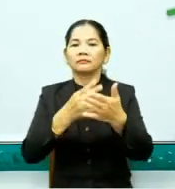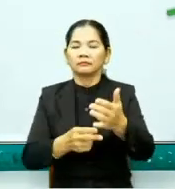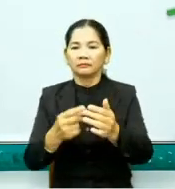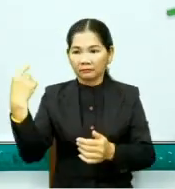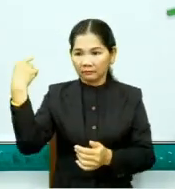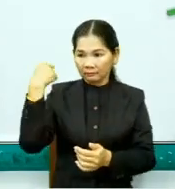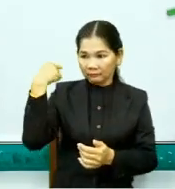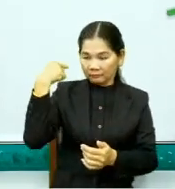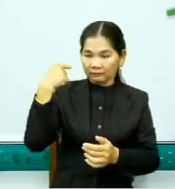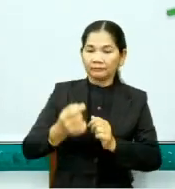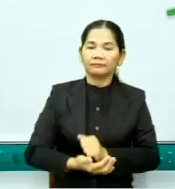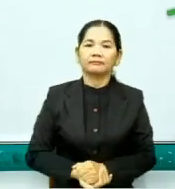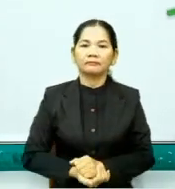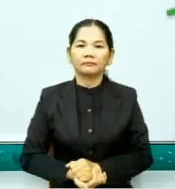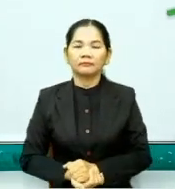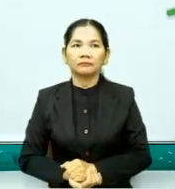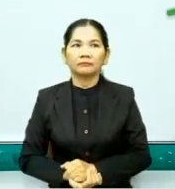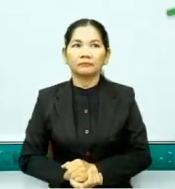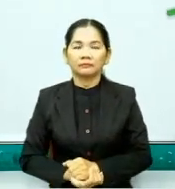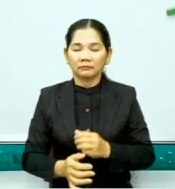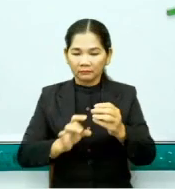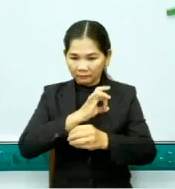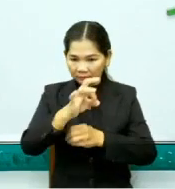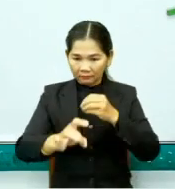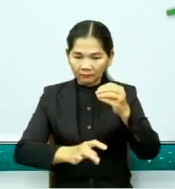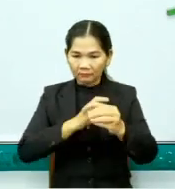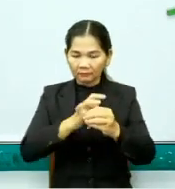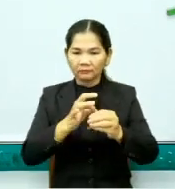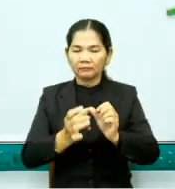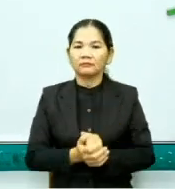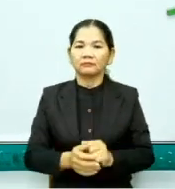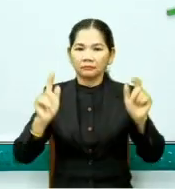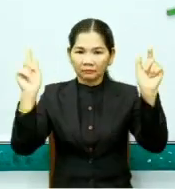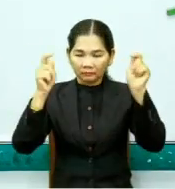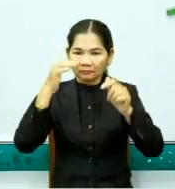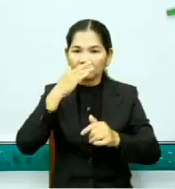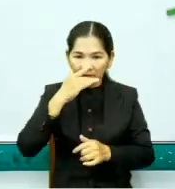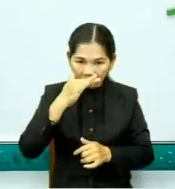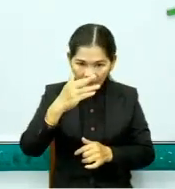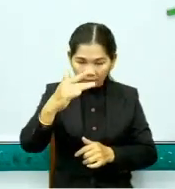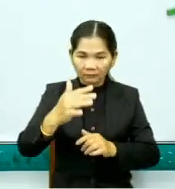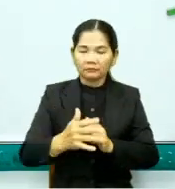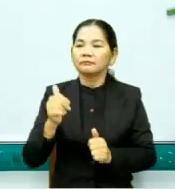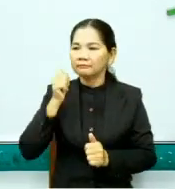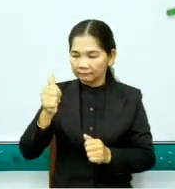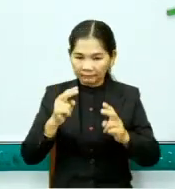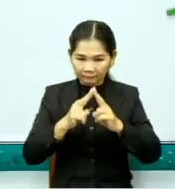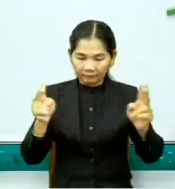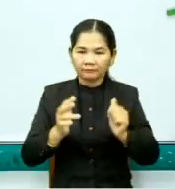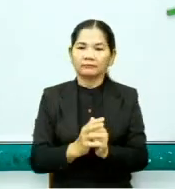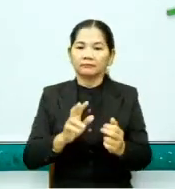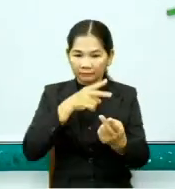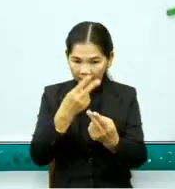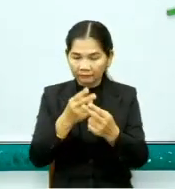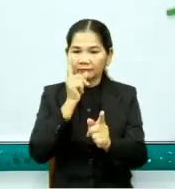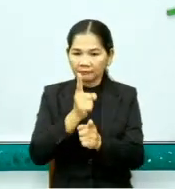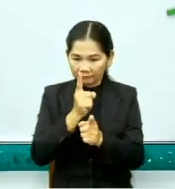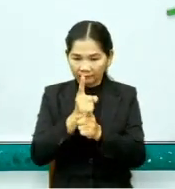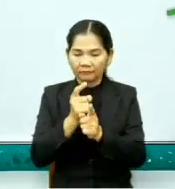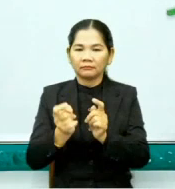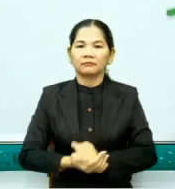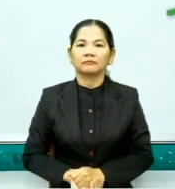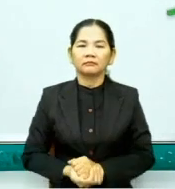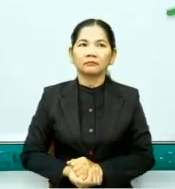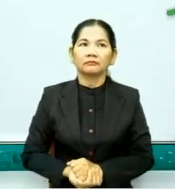sao mến dương riêng ẩm phí bấm sạ mật chà là ơn nè con con chlai bàn trầm trời là ơn